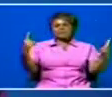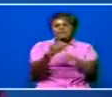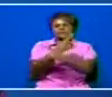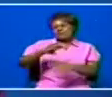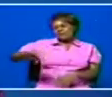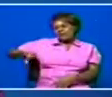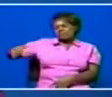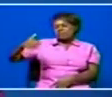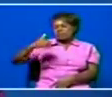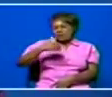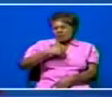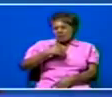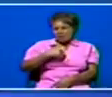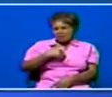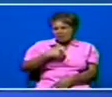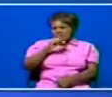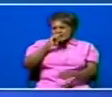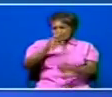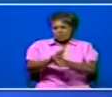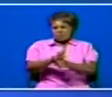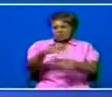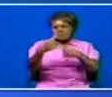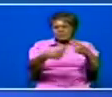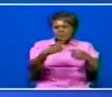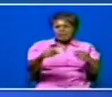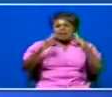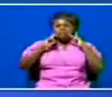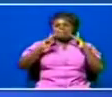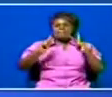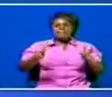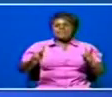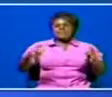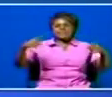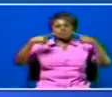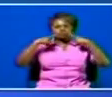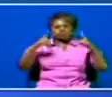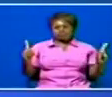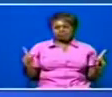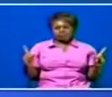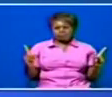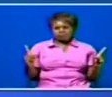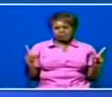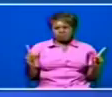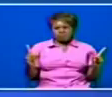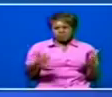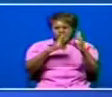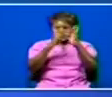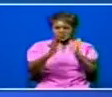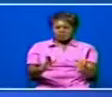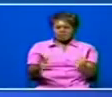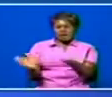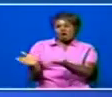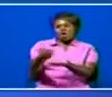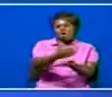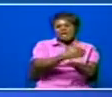kaunti mbalimbali humu nchini, huku ahadi za maendeleo na wito wa amani nchini zikishamiri. Mwanahabari wetu Awili Lusige ana